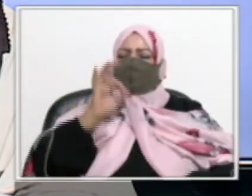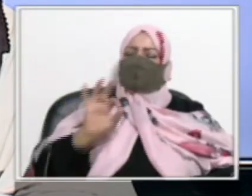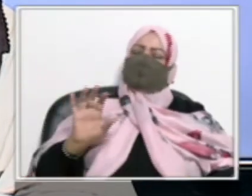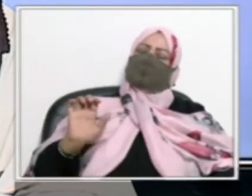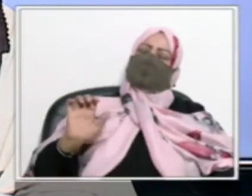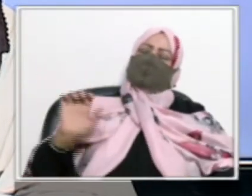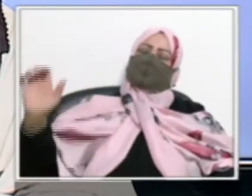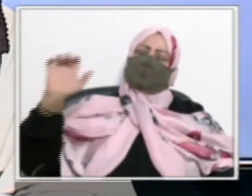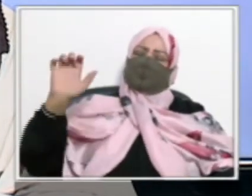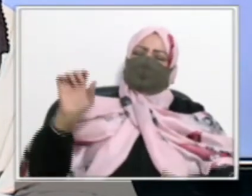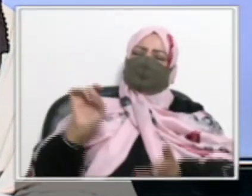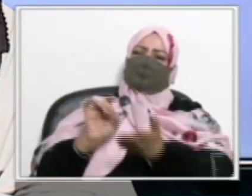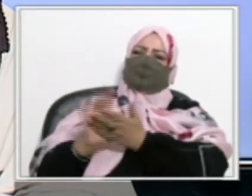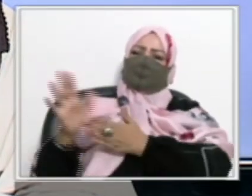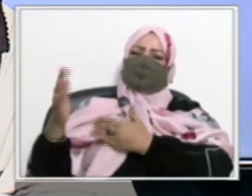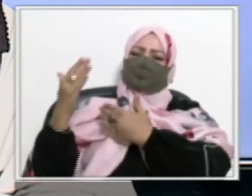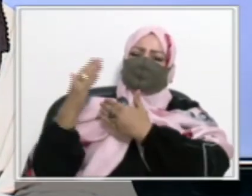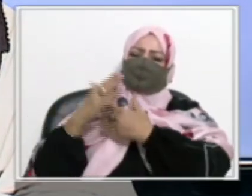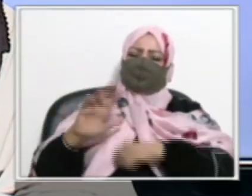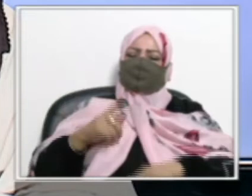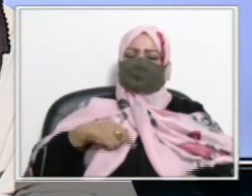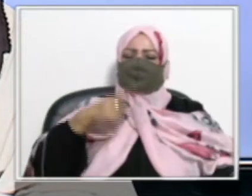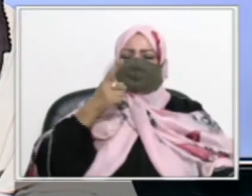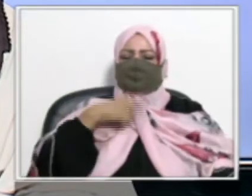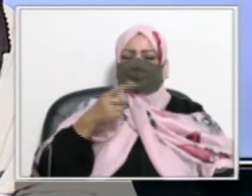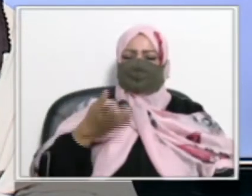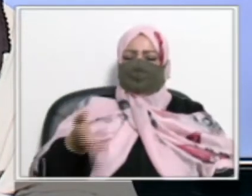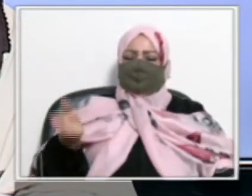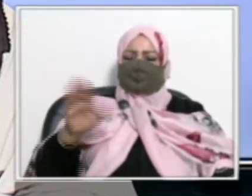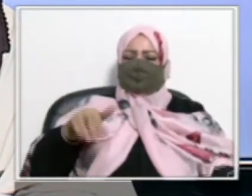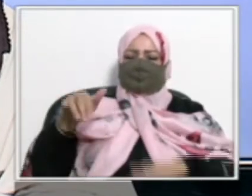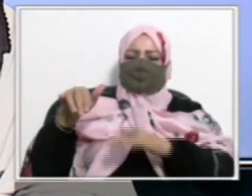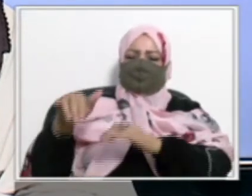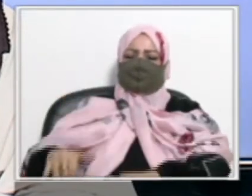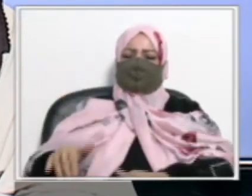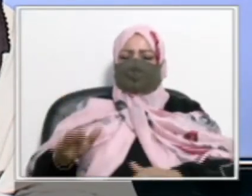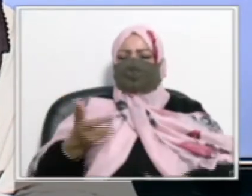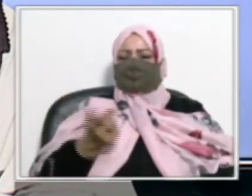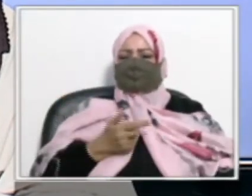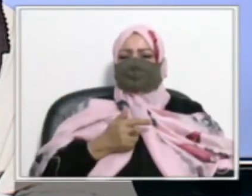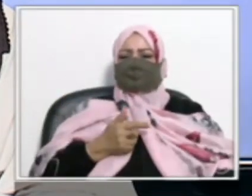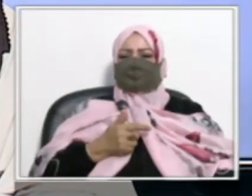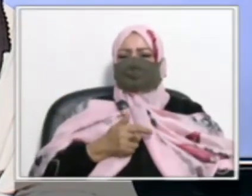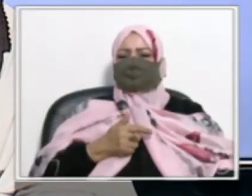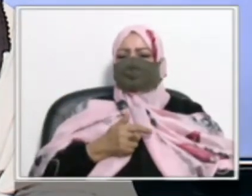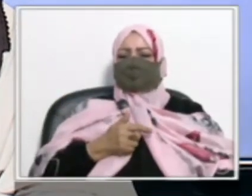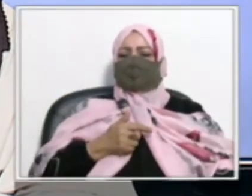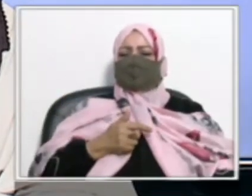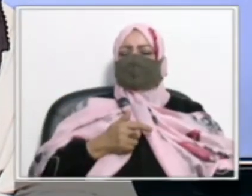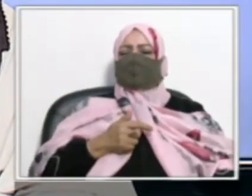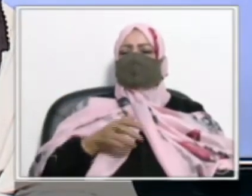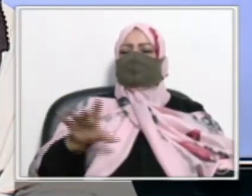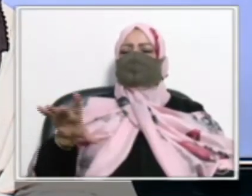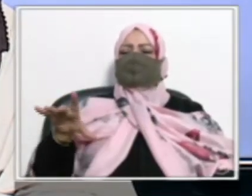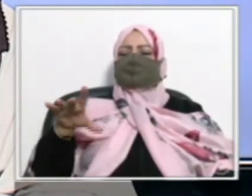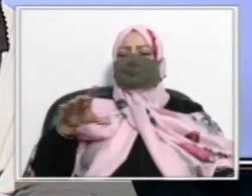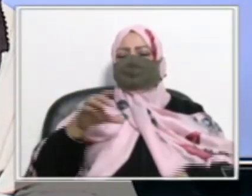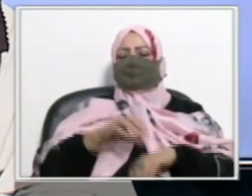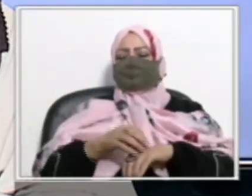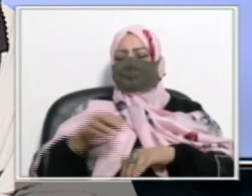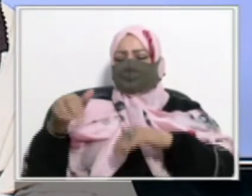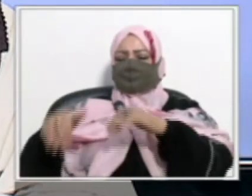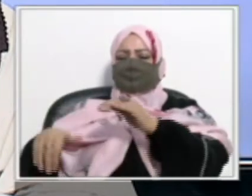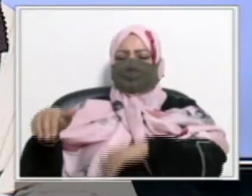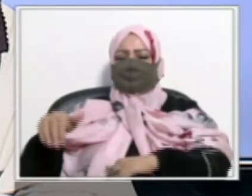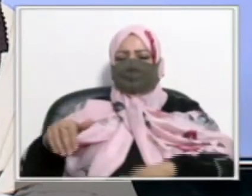الإنسان حين مماته يتعرض لفتنة من شياطين الجن، فيقولون له وهو